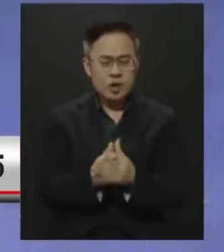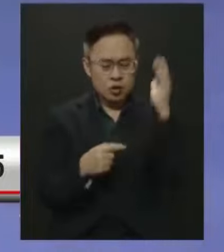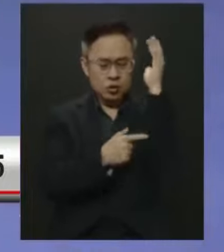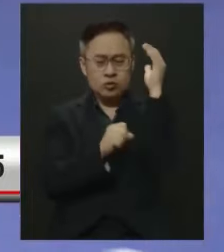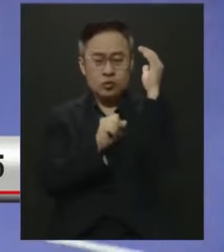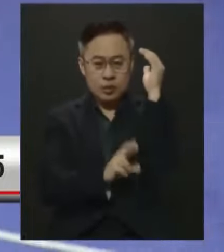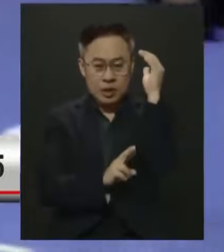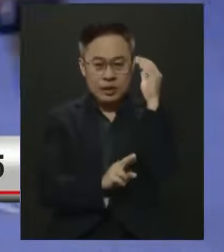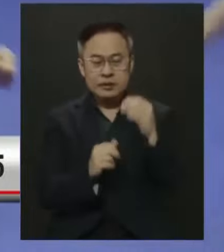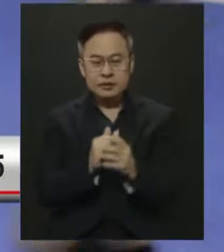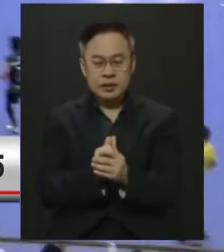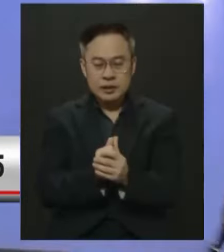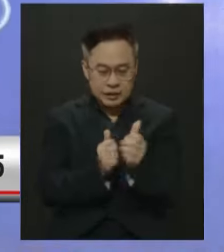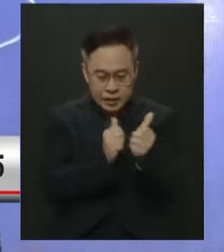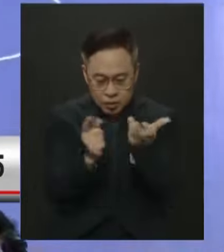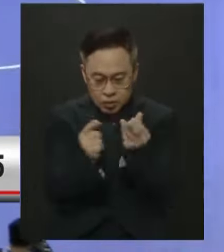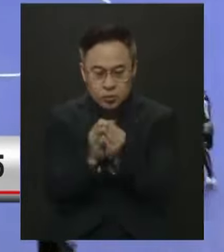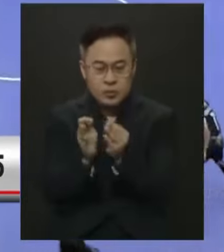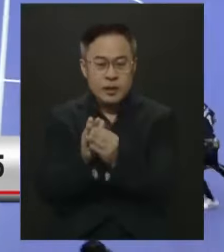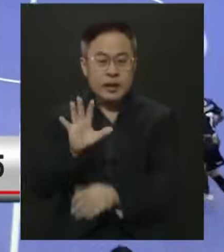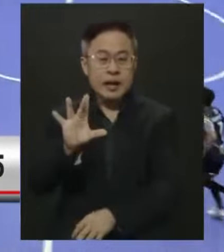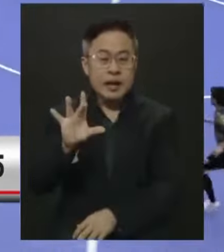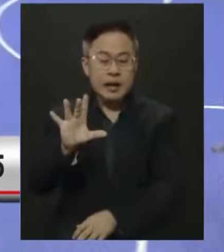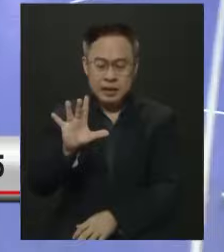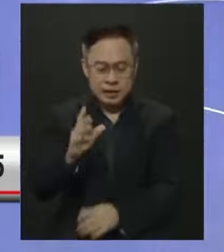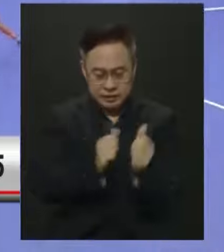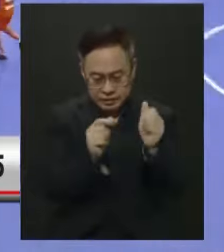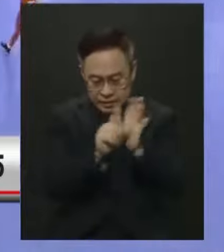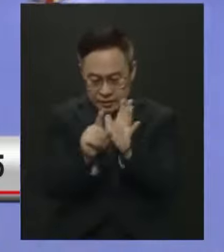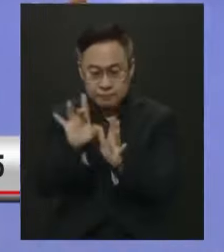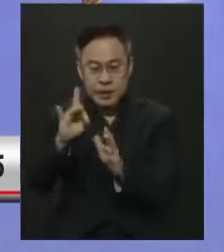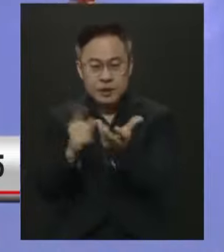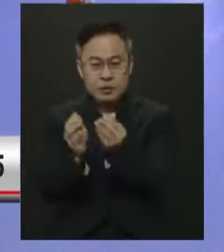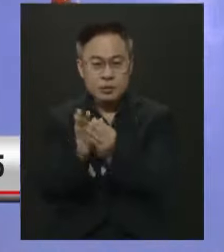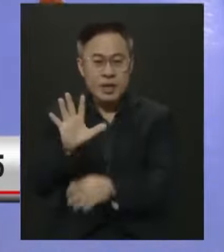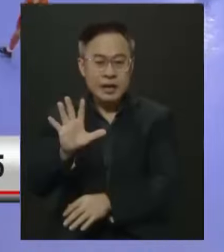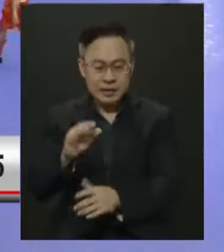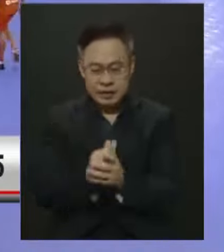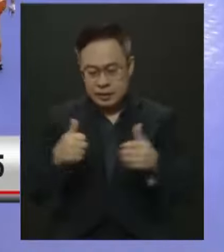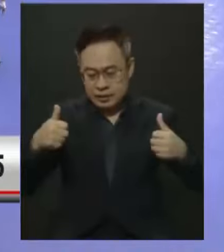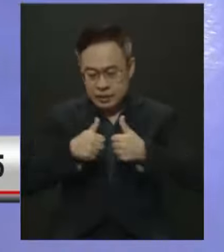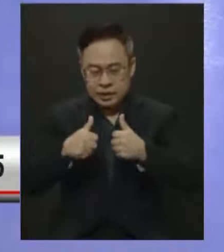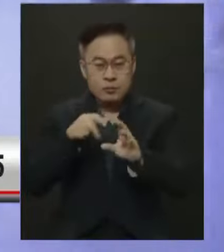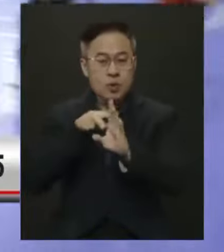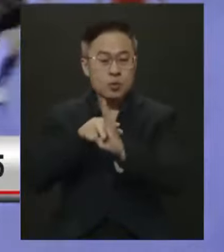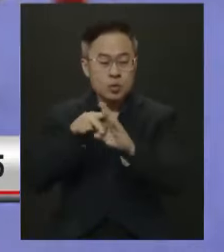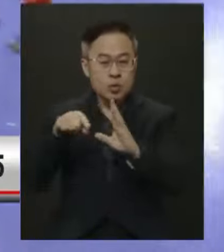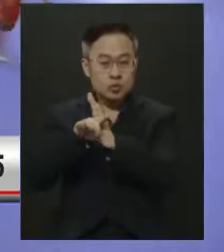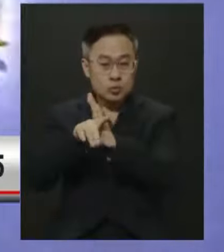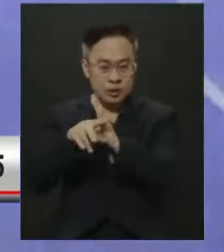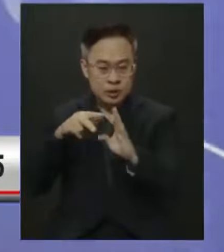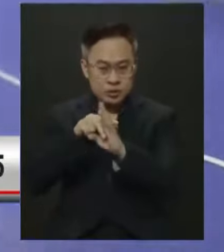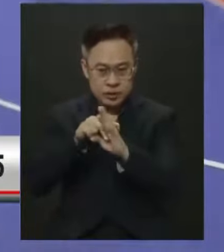มี5แต้มจาก8นัดนะครับเปิดบ้านเจอกับฉลามโต๊ะเล็กบูเวฟชลบุรีครับอดีตแชมป์ลีก11สมัยที่ก่อนแข่ง